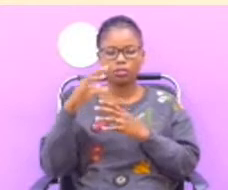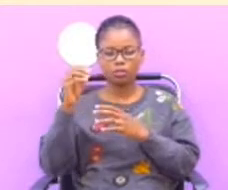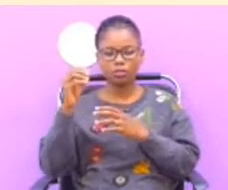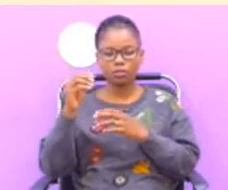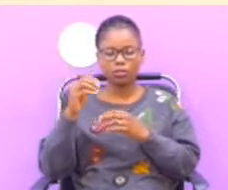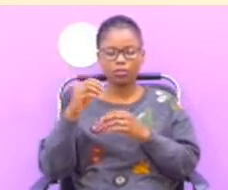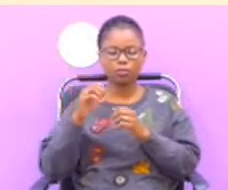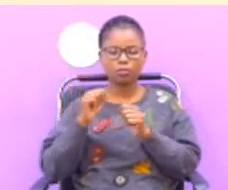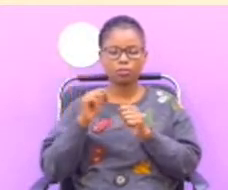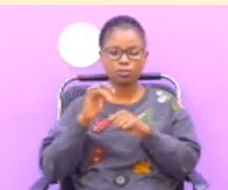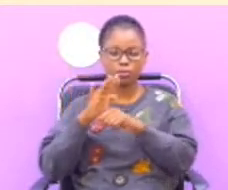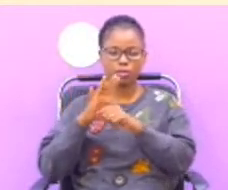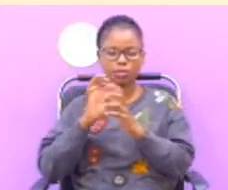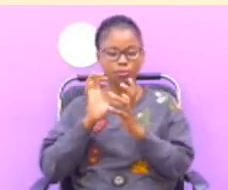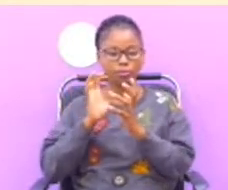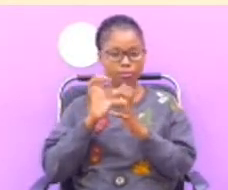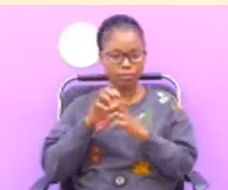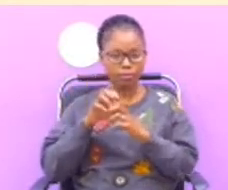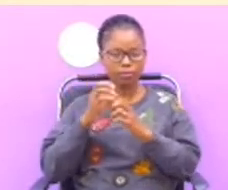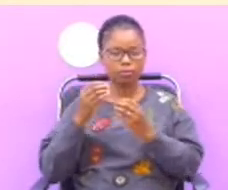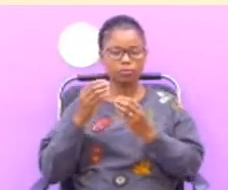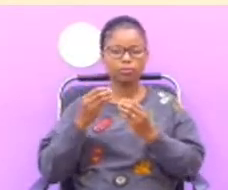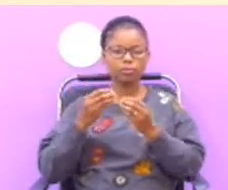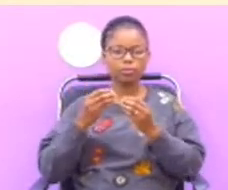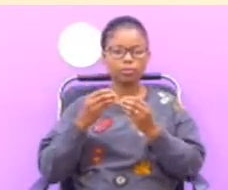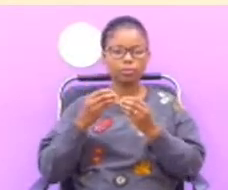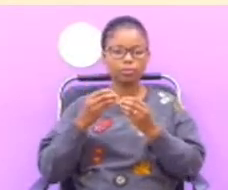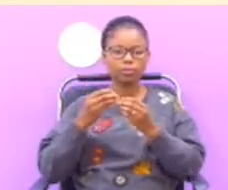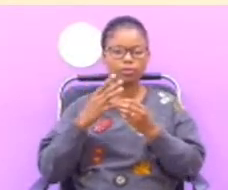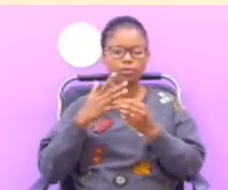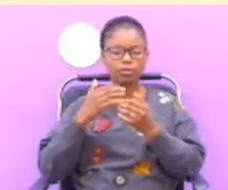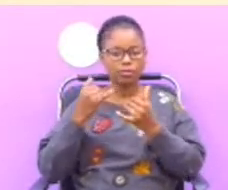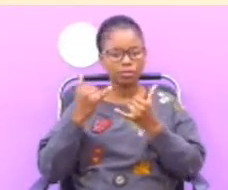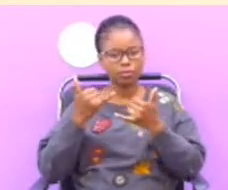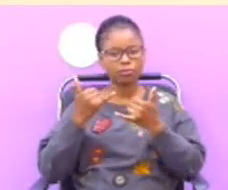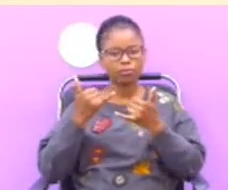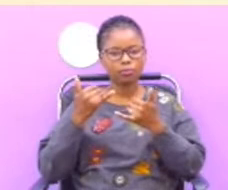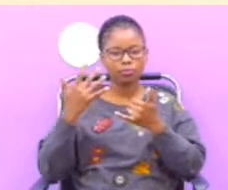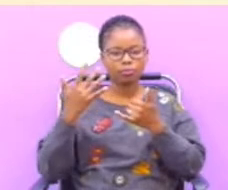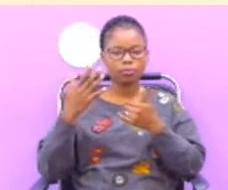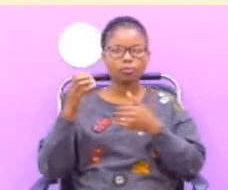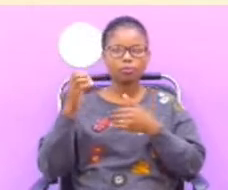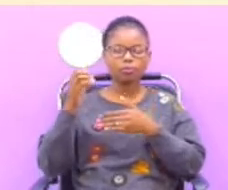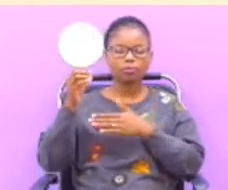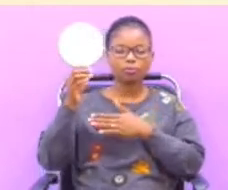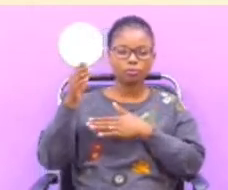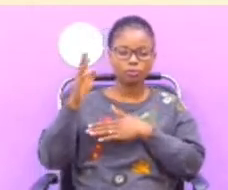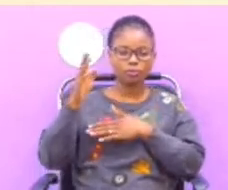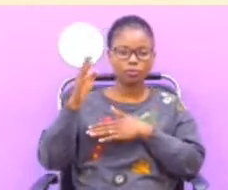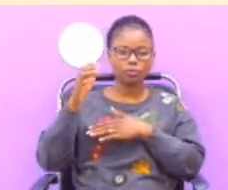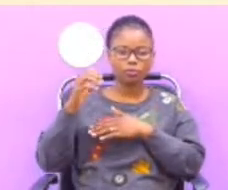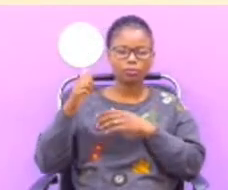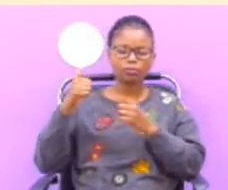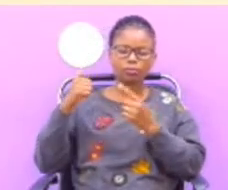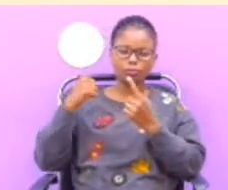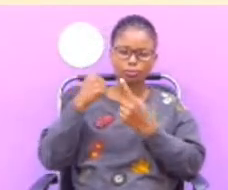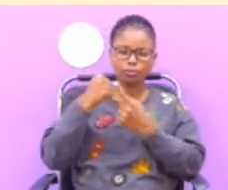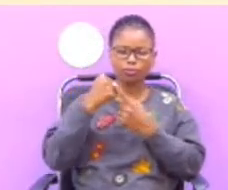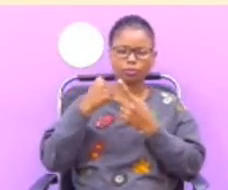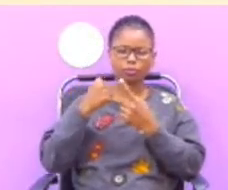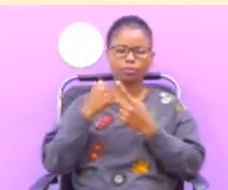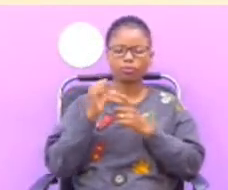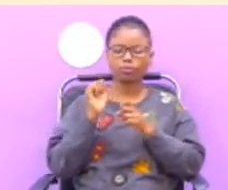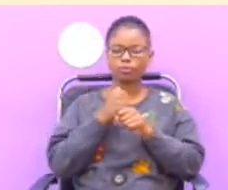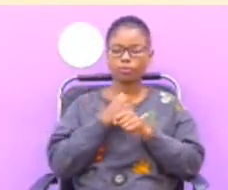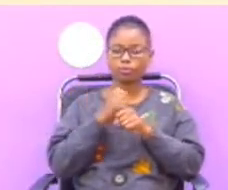marũme nĩguo kiugo kĩa Ngai kĩroiga na rĩu rĩ guoko kwa Ngai ũyũ gũticindanagwo nakuo nĩ tondũ nĩ guoko